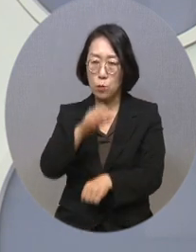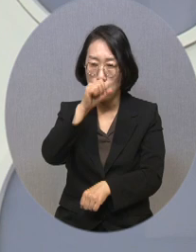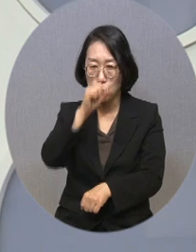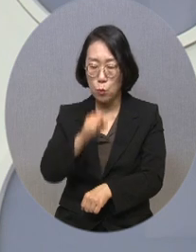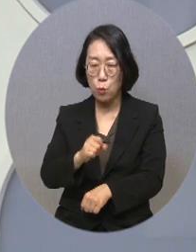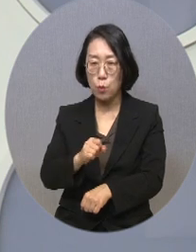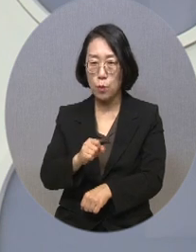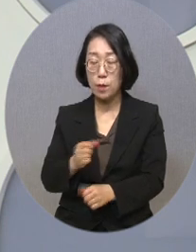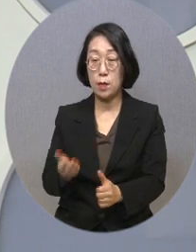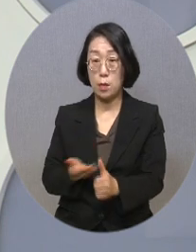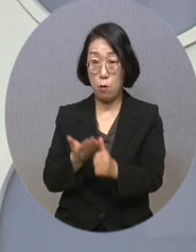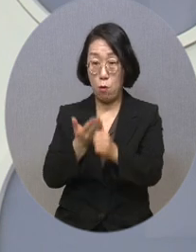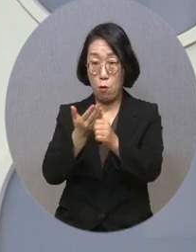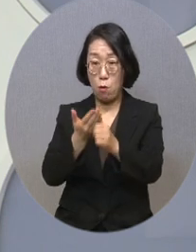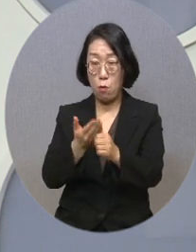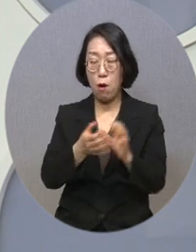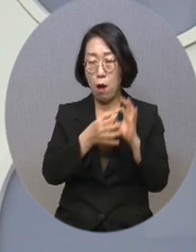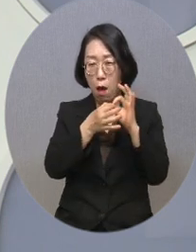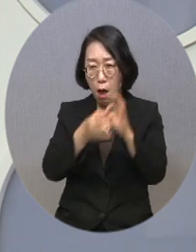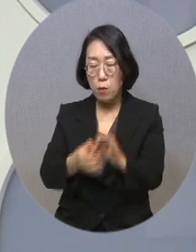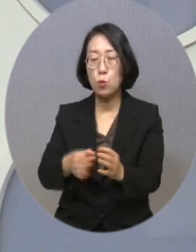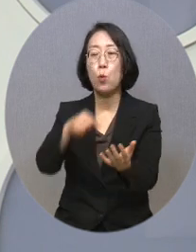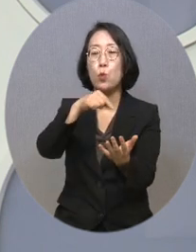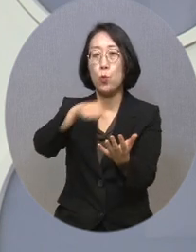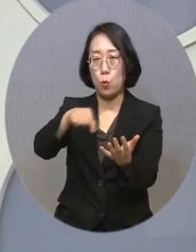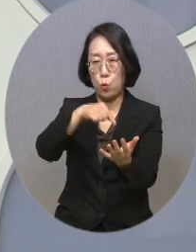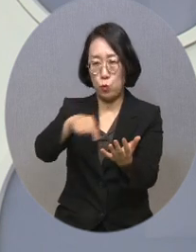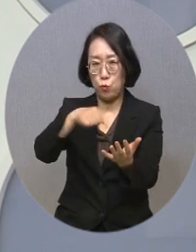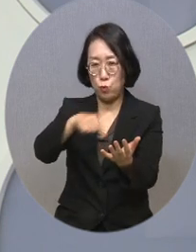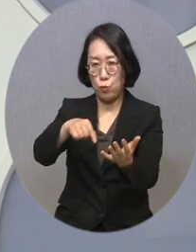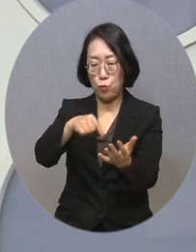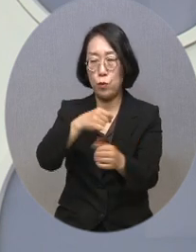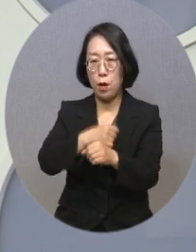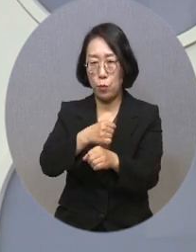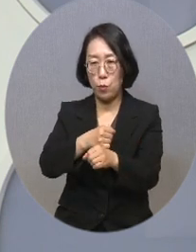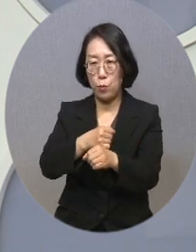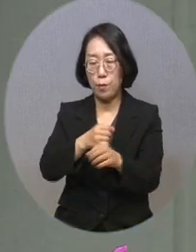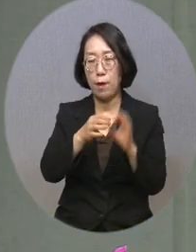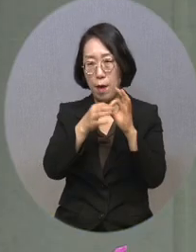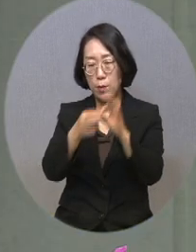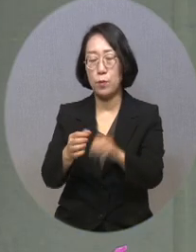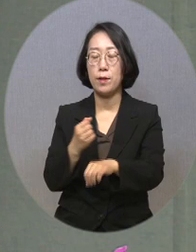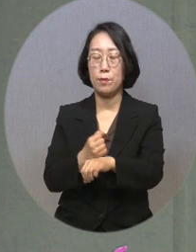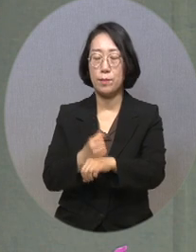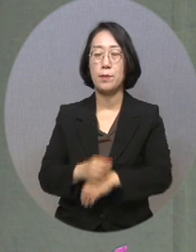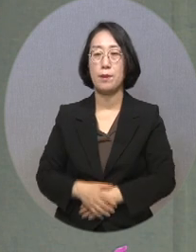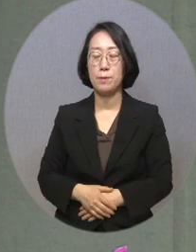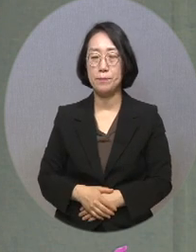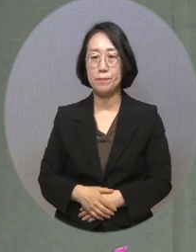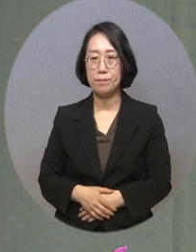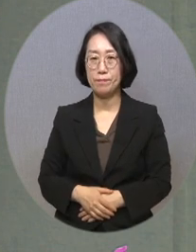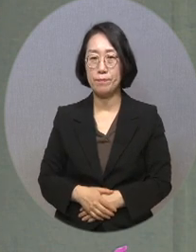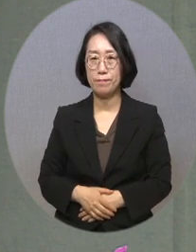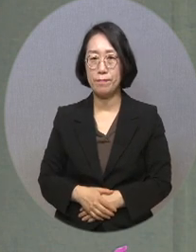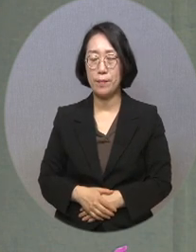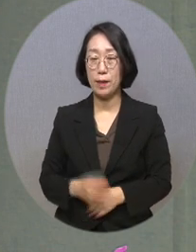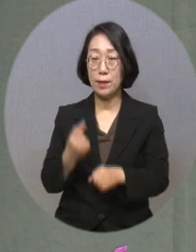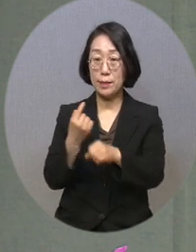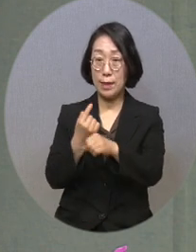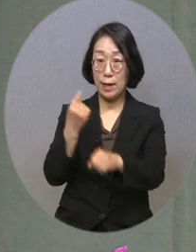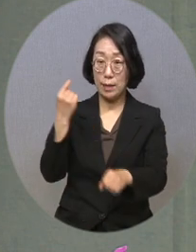있도록 지속적으로 교육도 하고 하는 일들을 이렇게 할 것입니다. 네,